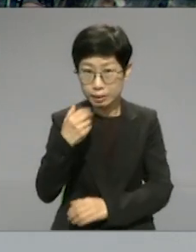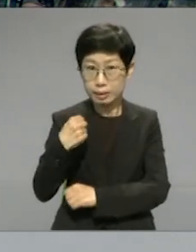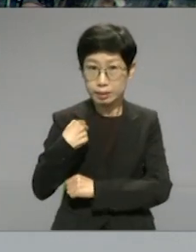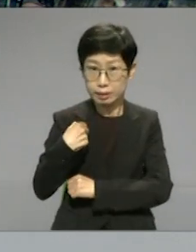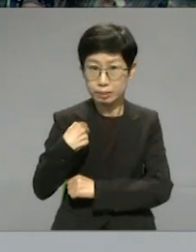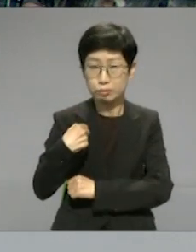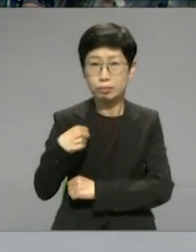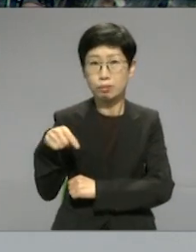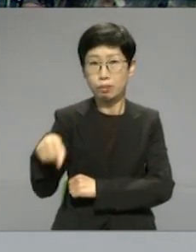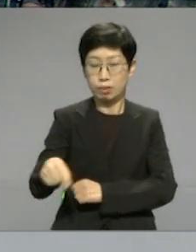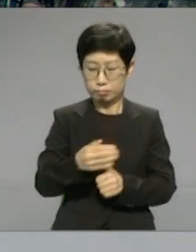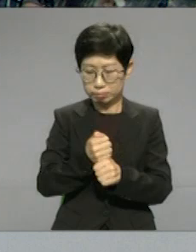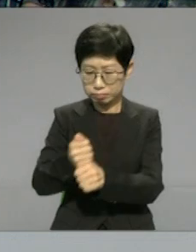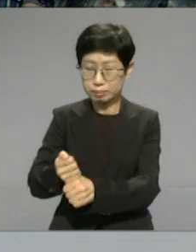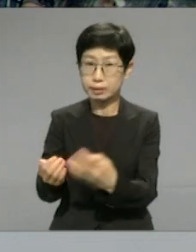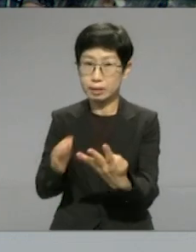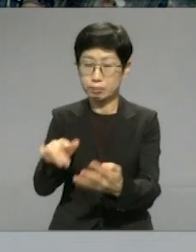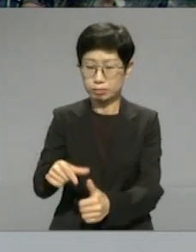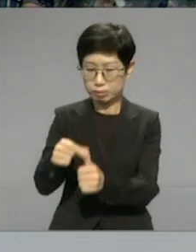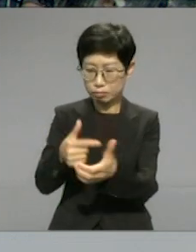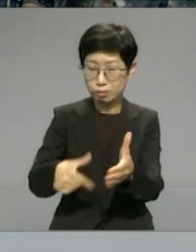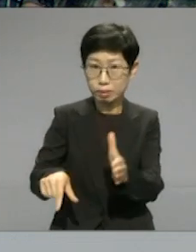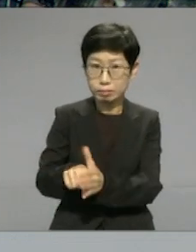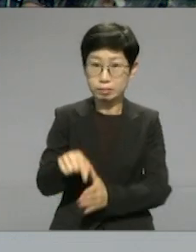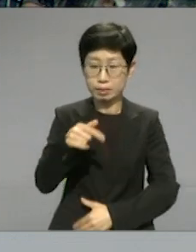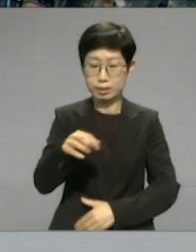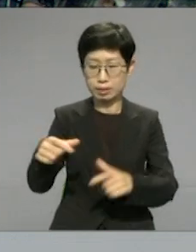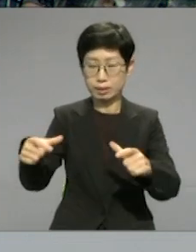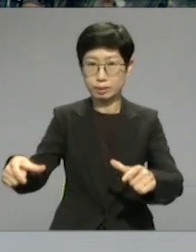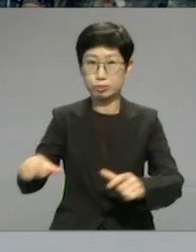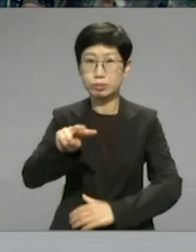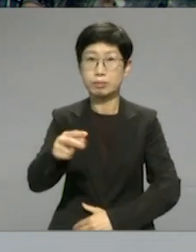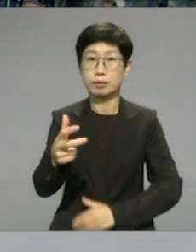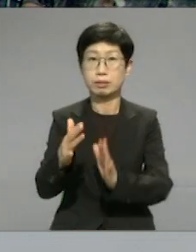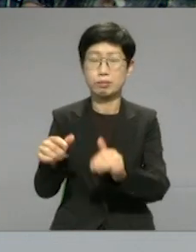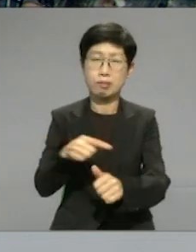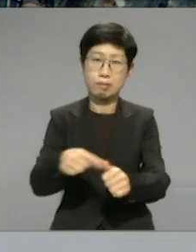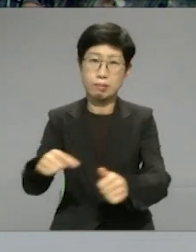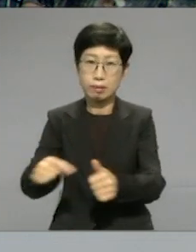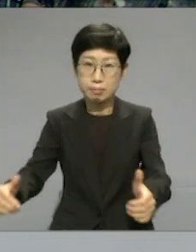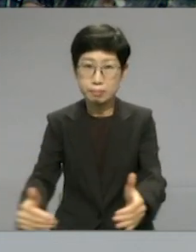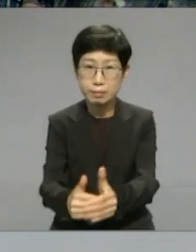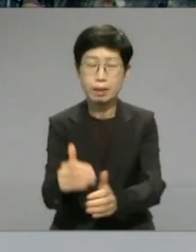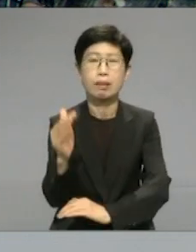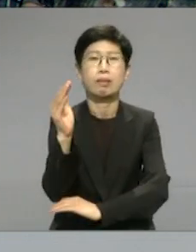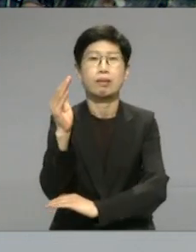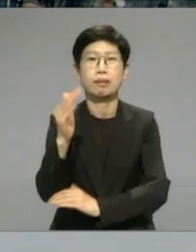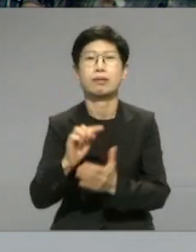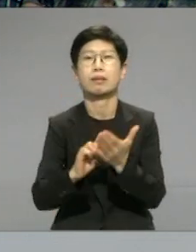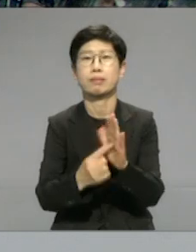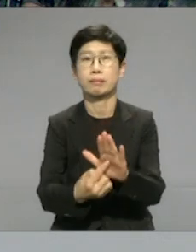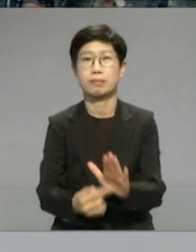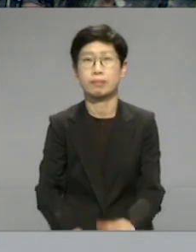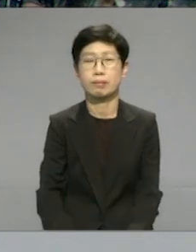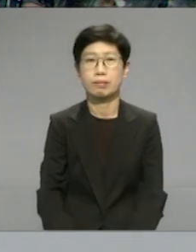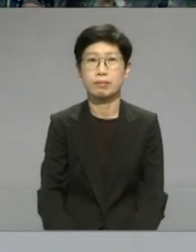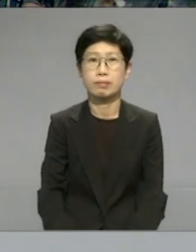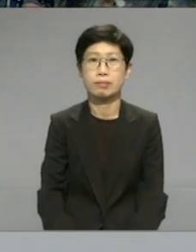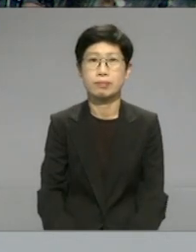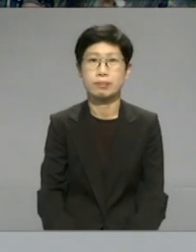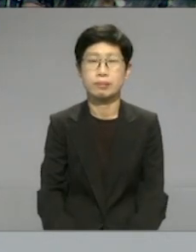4명을 구출하기 위해 가자지구 주민 270여 명을 대량 학살했다는 주장이 제기됐습니다. 김준호